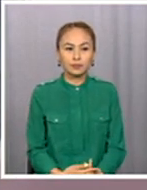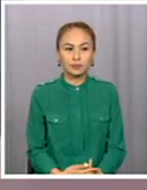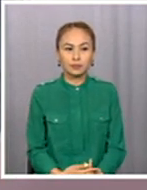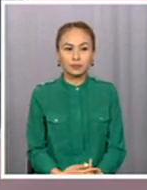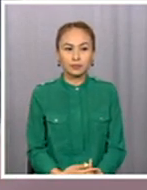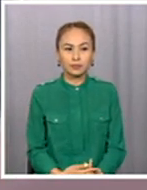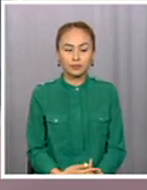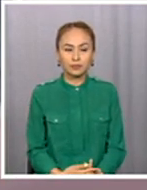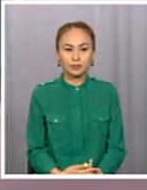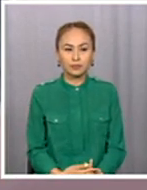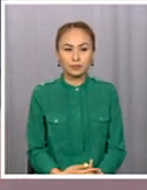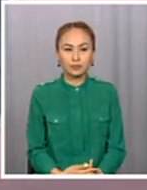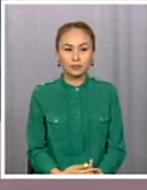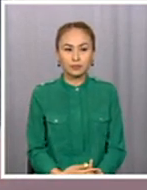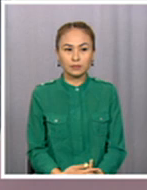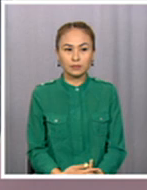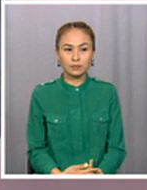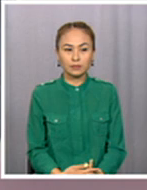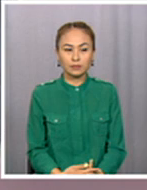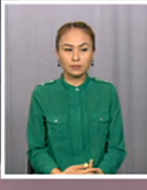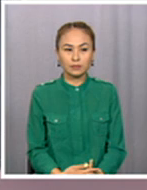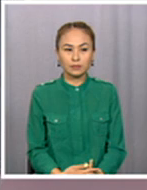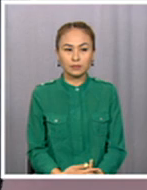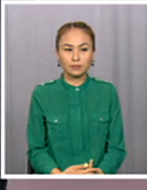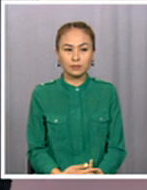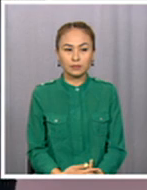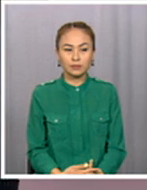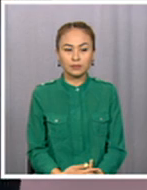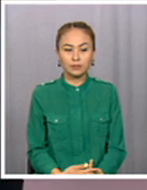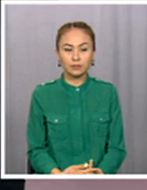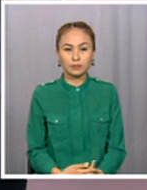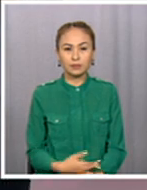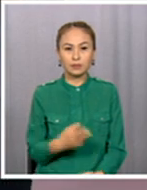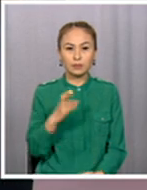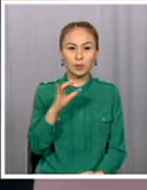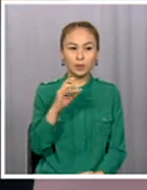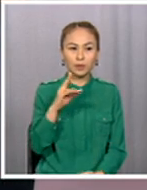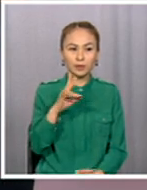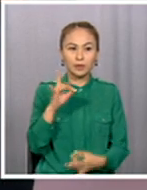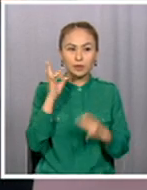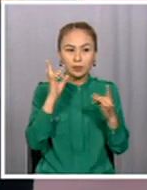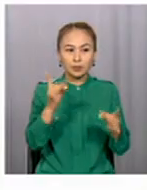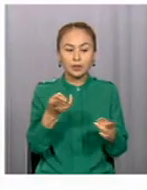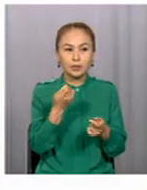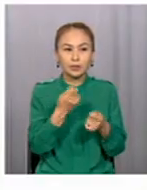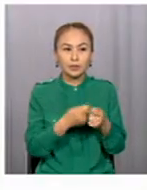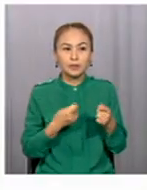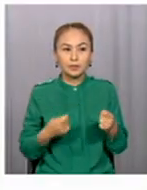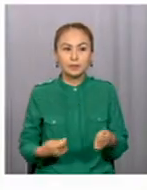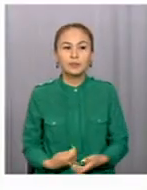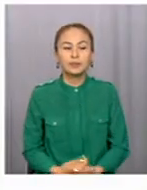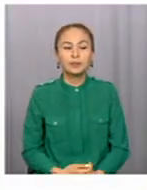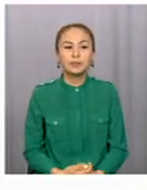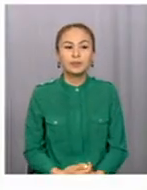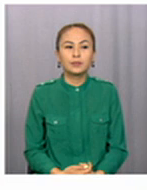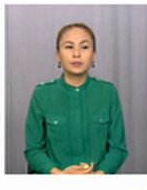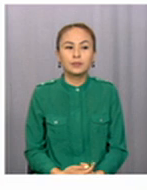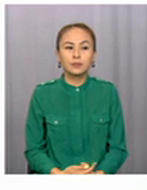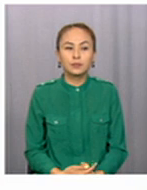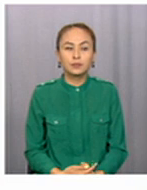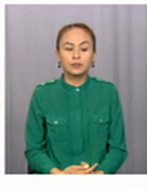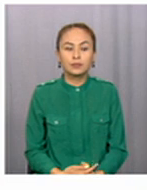Ал осы жануарларға қарағанда бүркіттің дыбысы бәсен естіледі. Тышқан